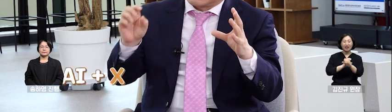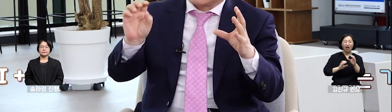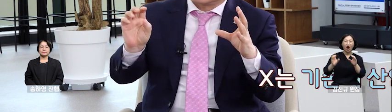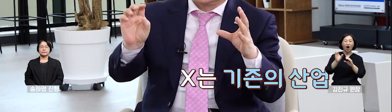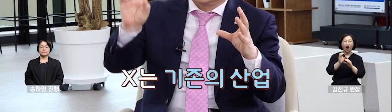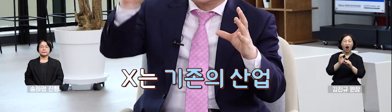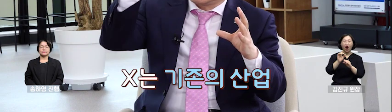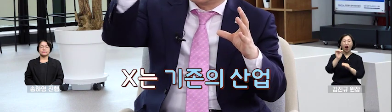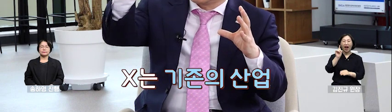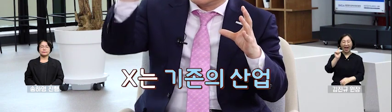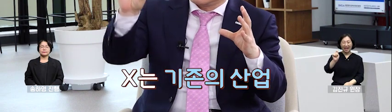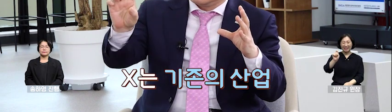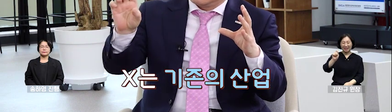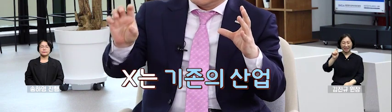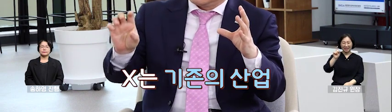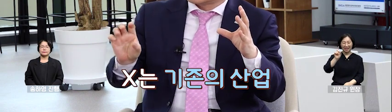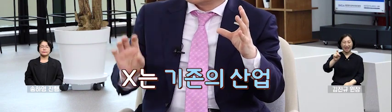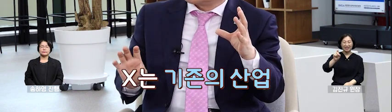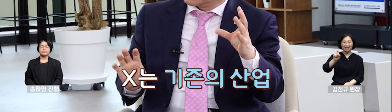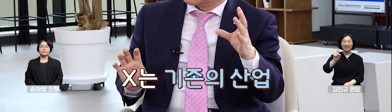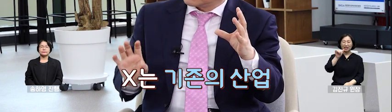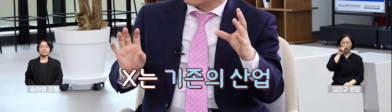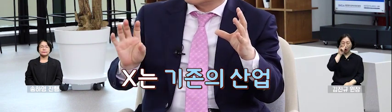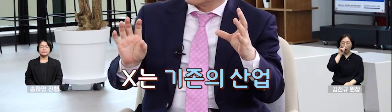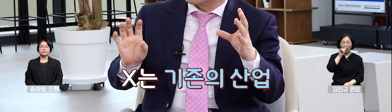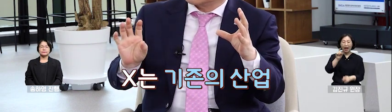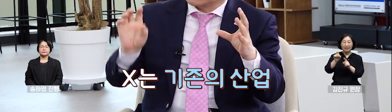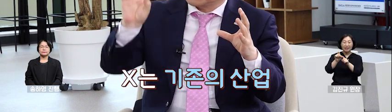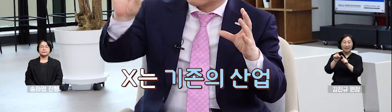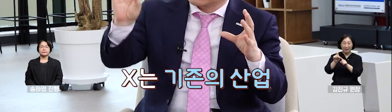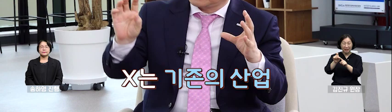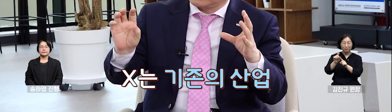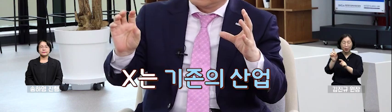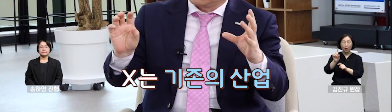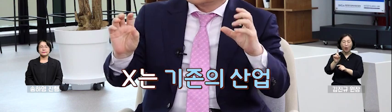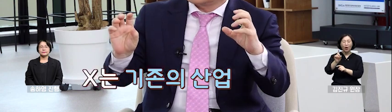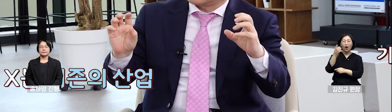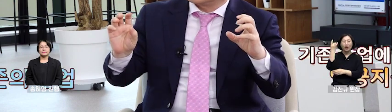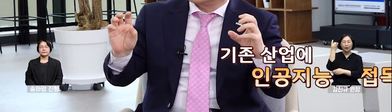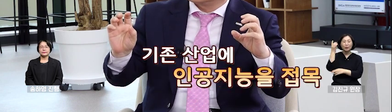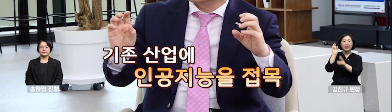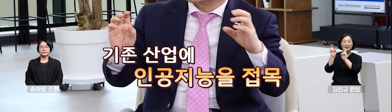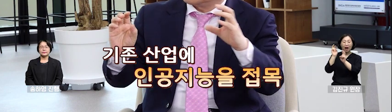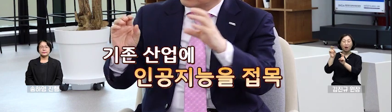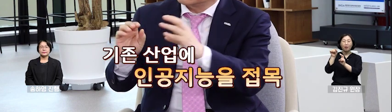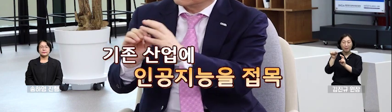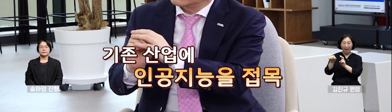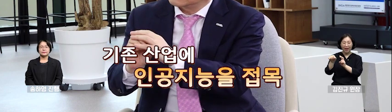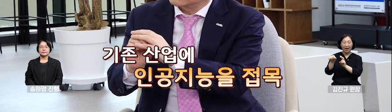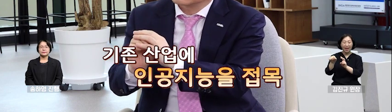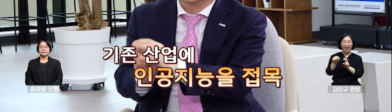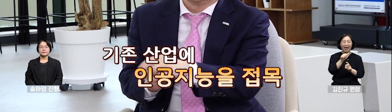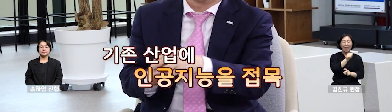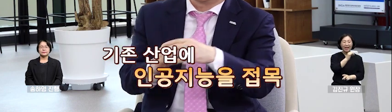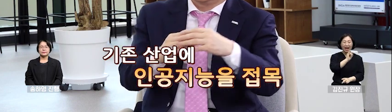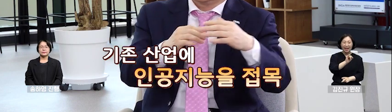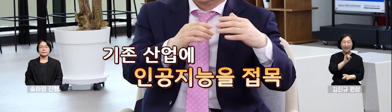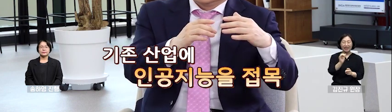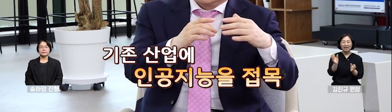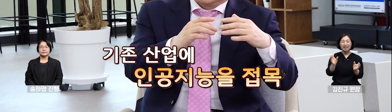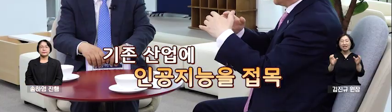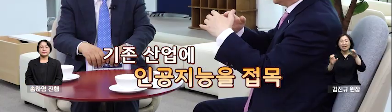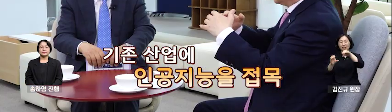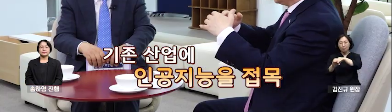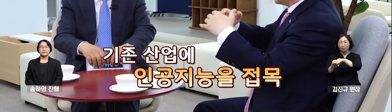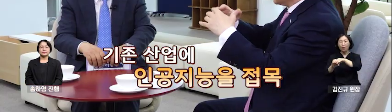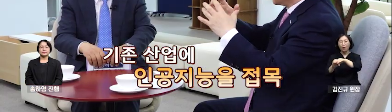그 x 이를 기존의 에 산업 이라고 생각하시면 됩니다 기존 산업의 어떻게 ii 를 접목할 것이냐 그래서 태우면